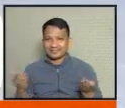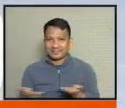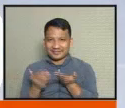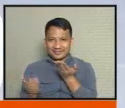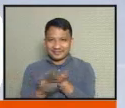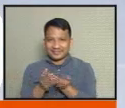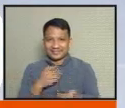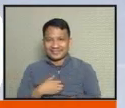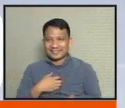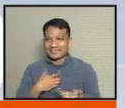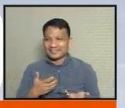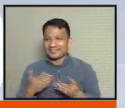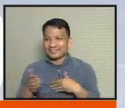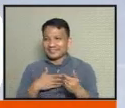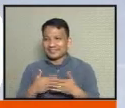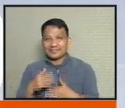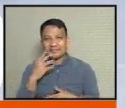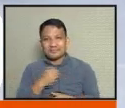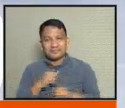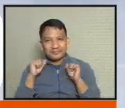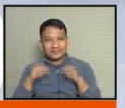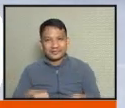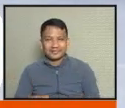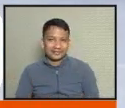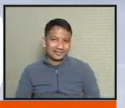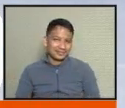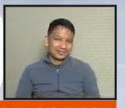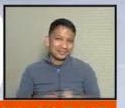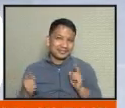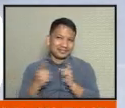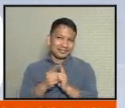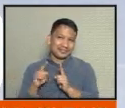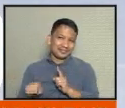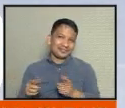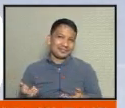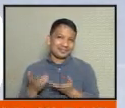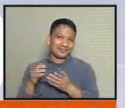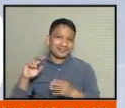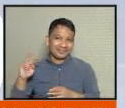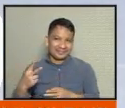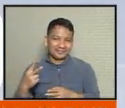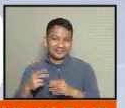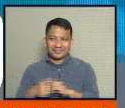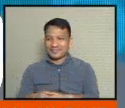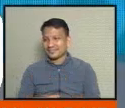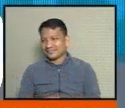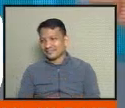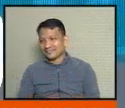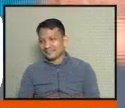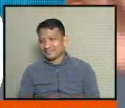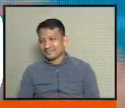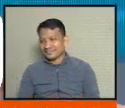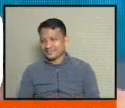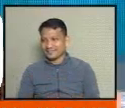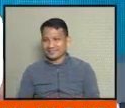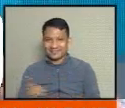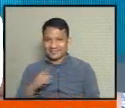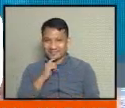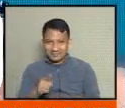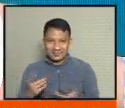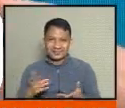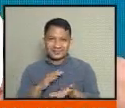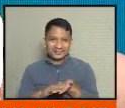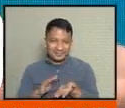kaso. Kahit na sino, hindi na makipagkita sa'yo. Sige, take two. Sabi mo kunyari, papatawarin kita.